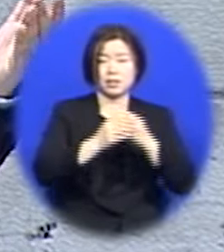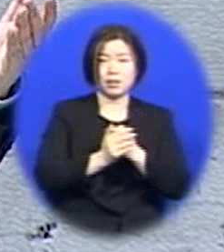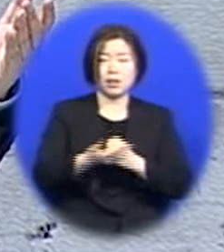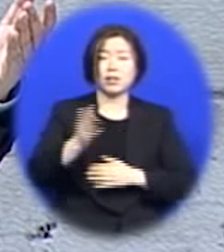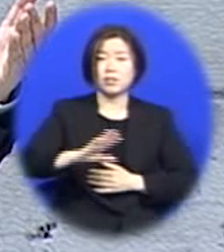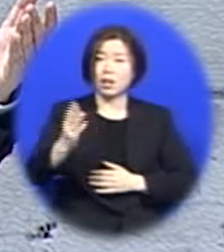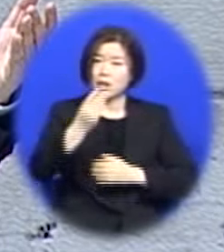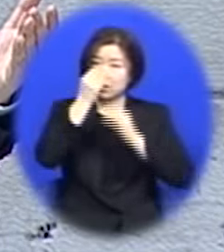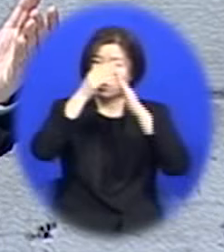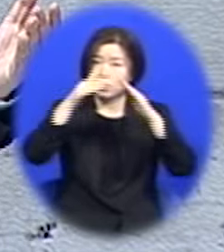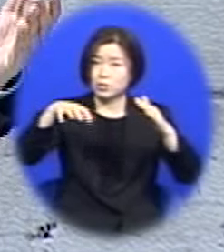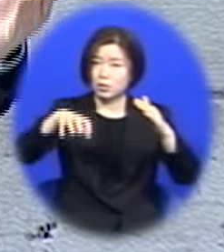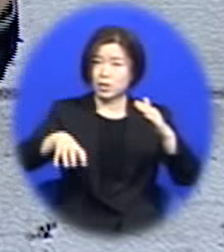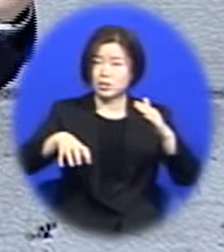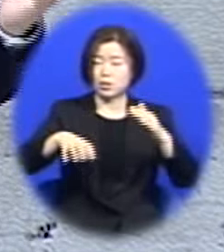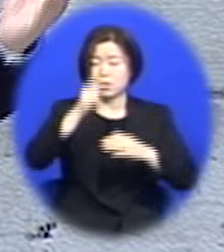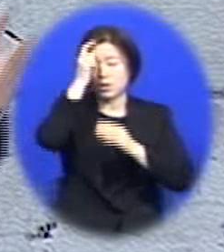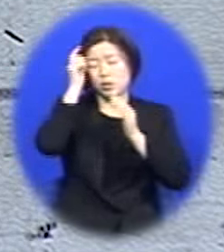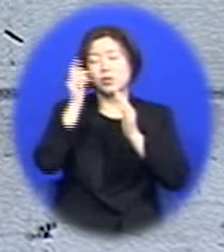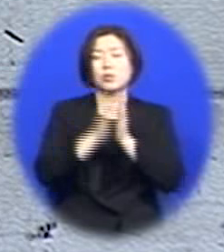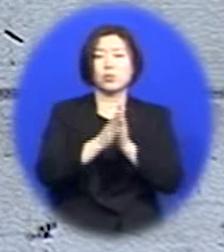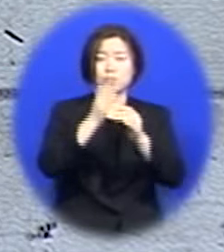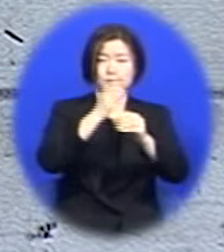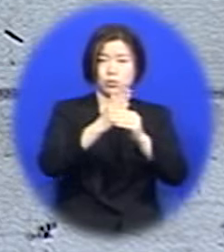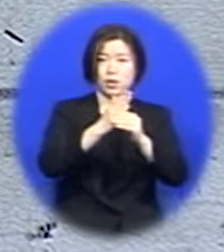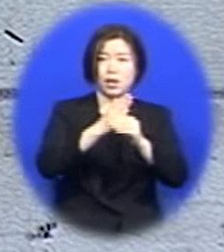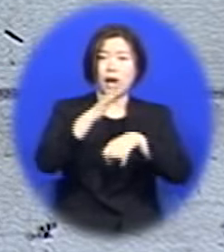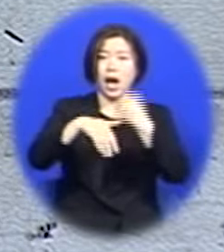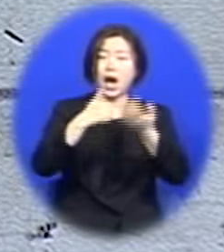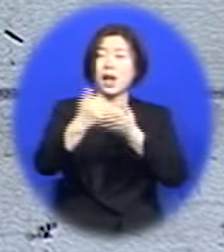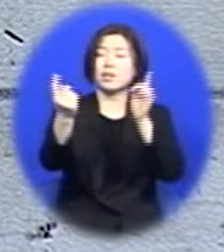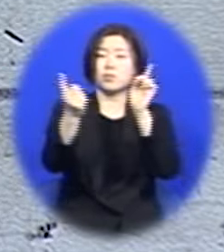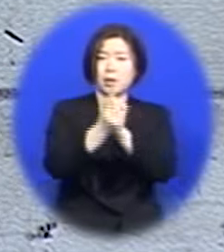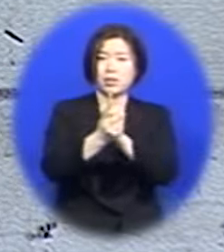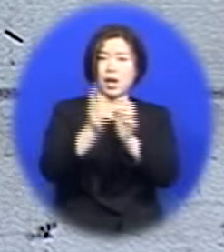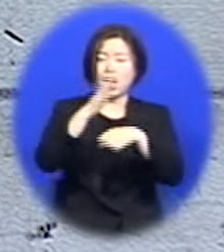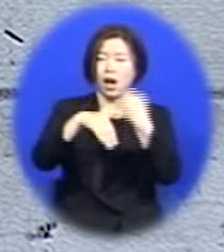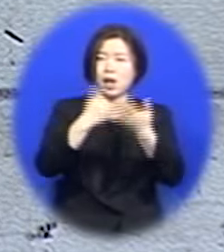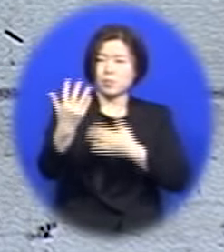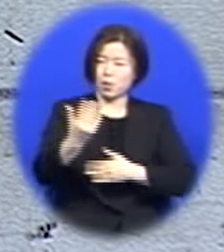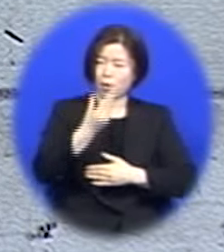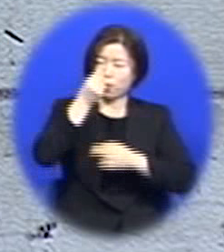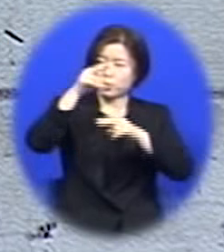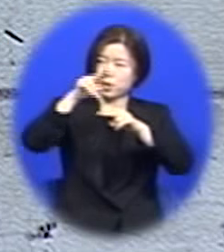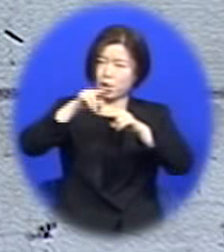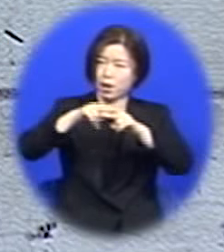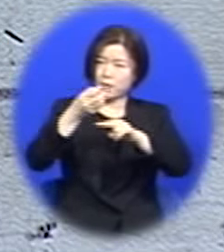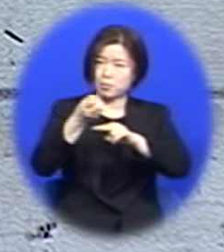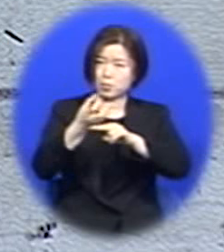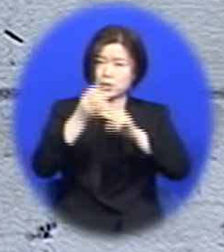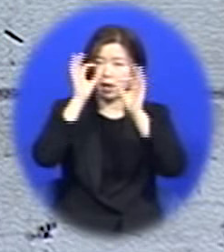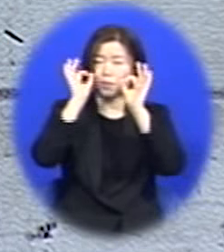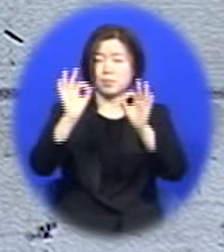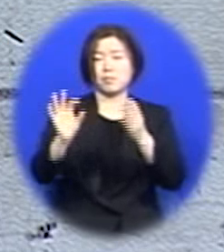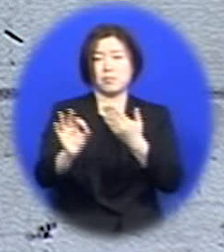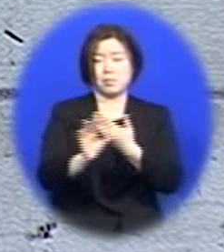하나님을 만납니다. 하나님의 거룩한 보좌를 봅니다. 그리고는 그 경건했던 이사야가